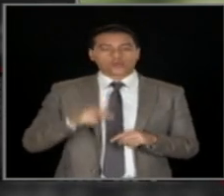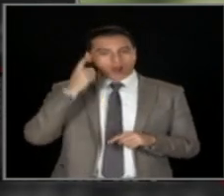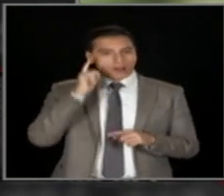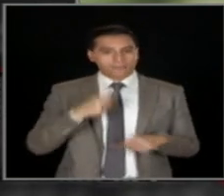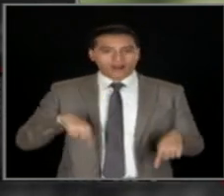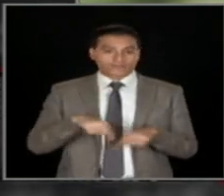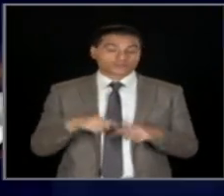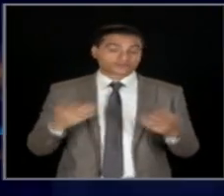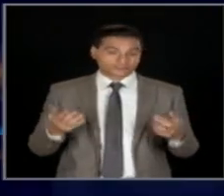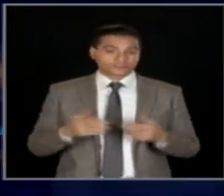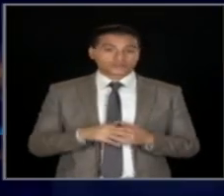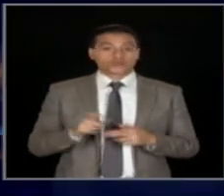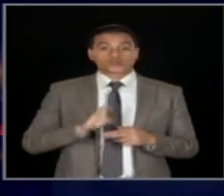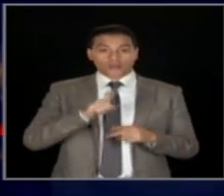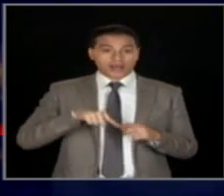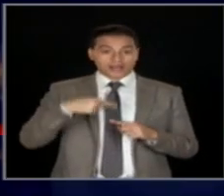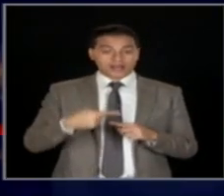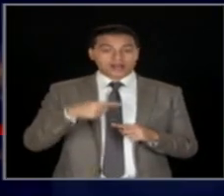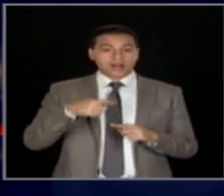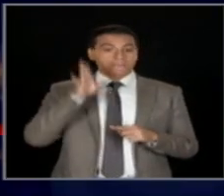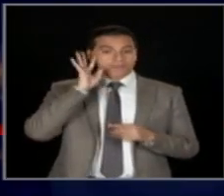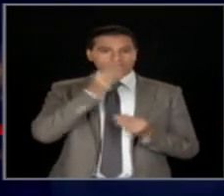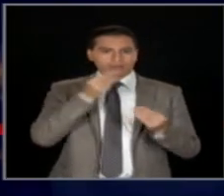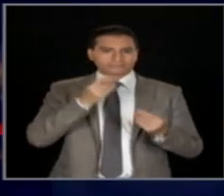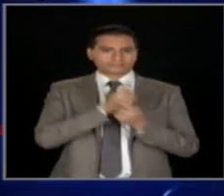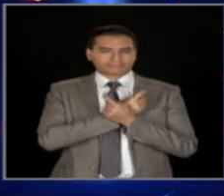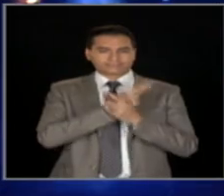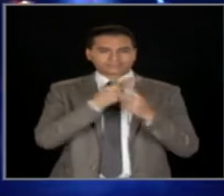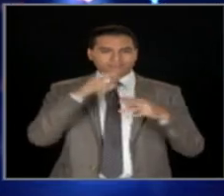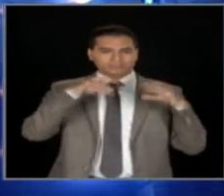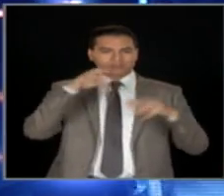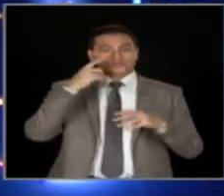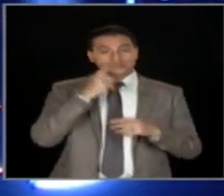الحلقة. السؤال اللي جاي لوحات ومعالم، والسؤال هو